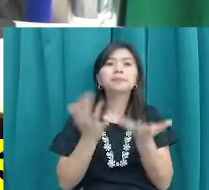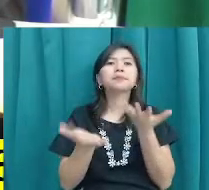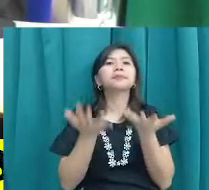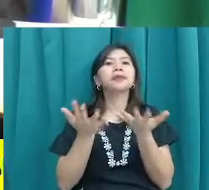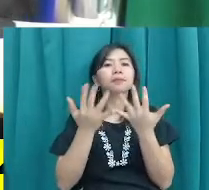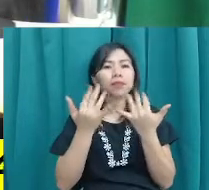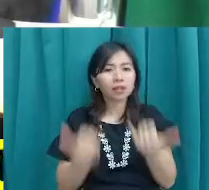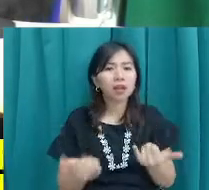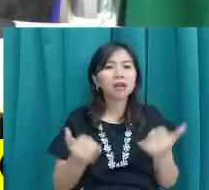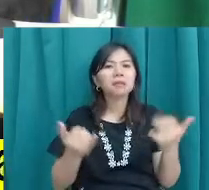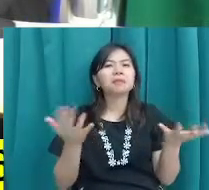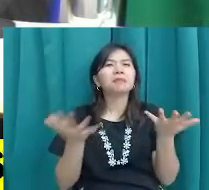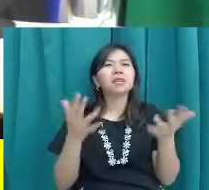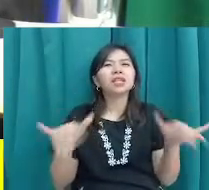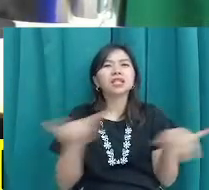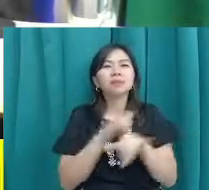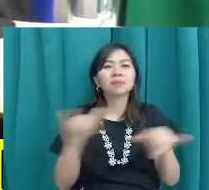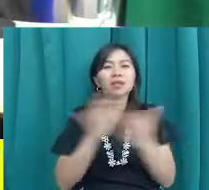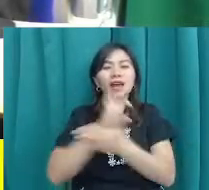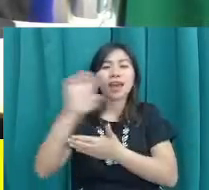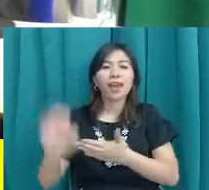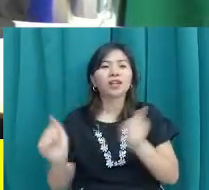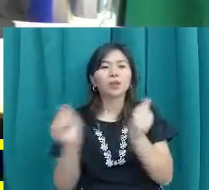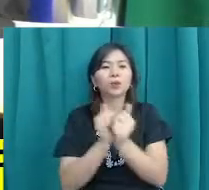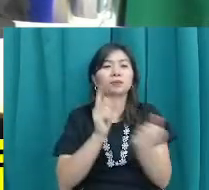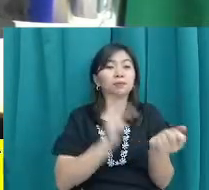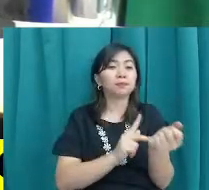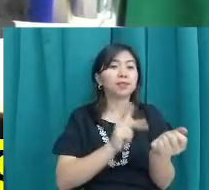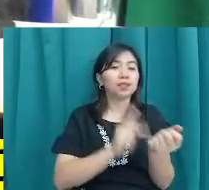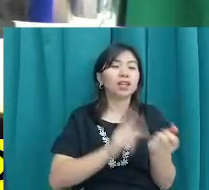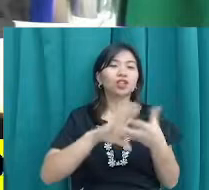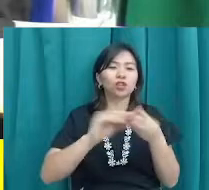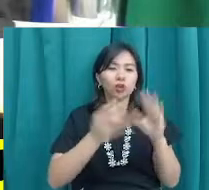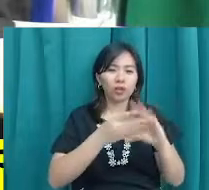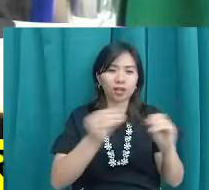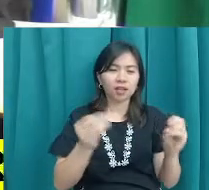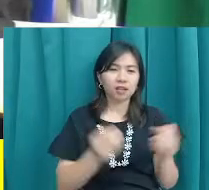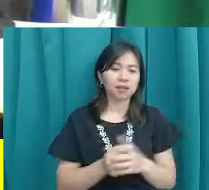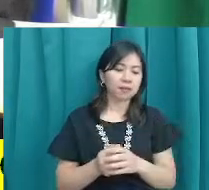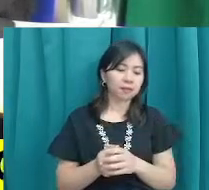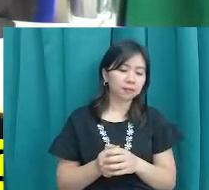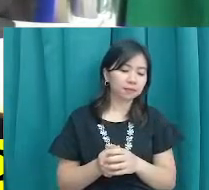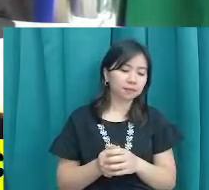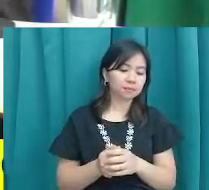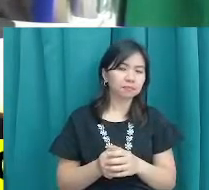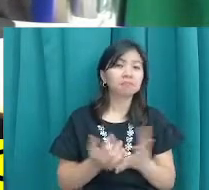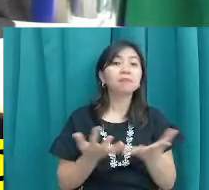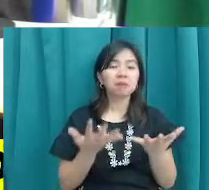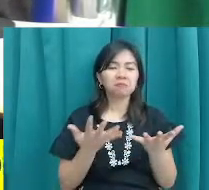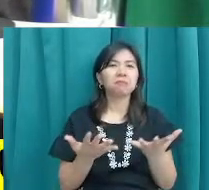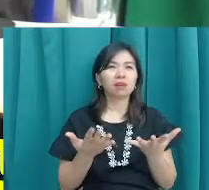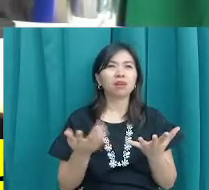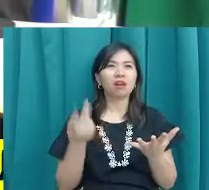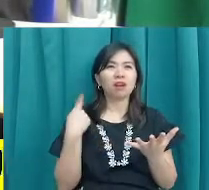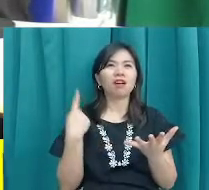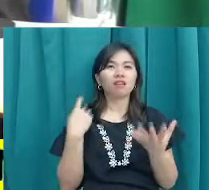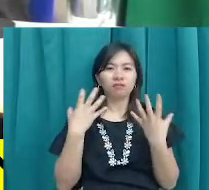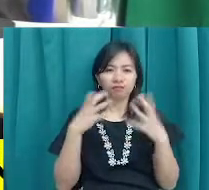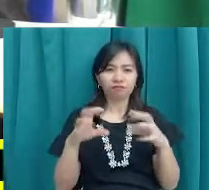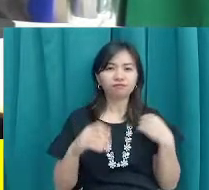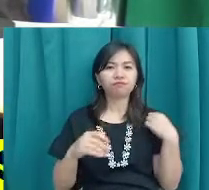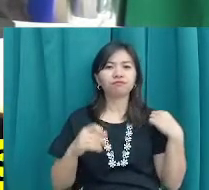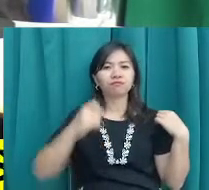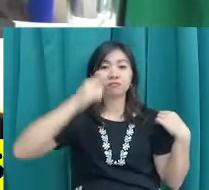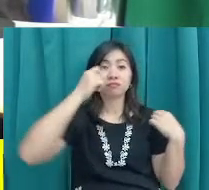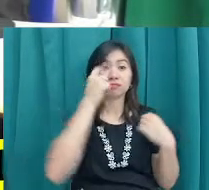sa ending ni Peter. Bagamat walang sinabing gano'n ng Bible. Pero si Peter, by chance, akalain nyo naka-recover si